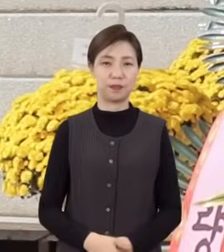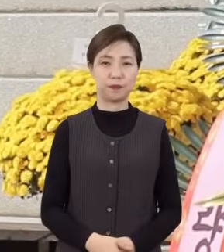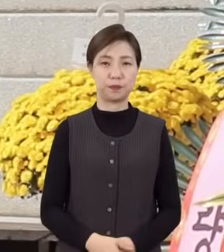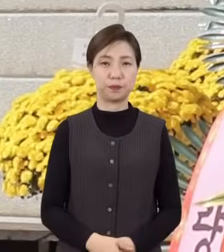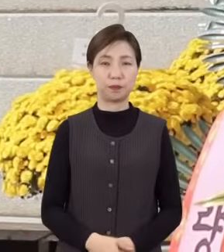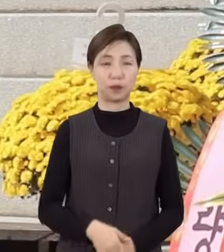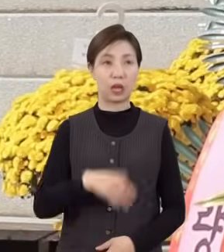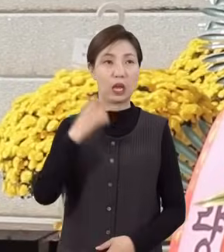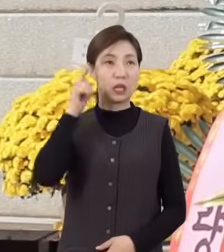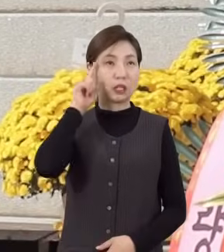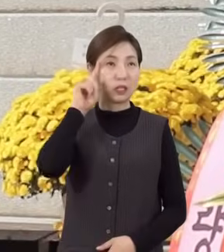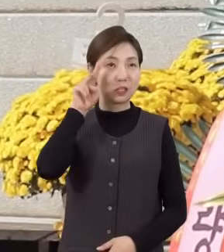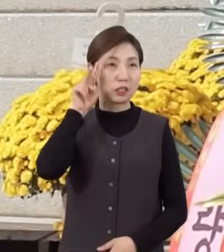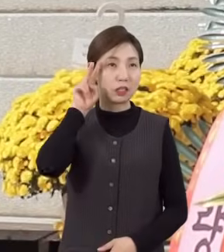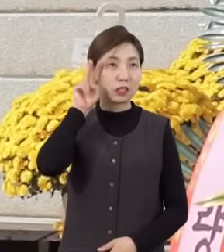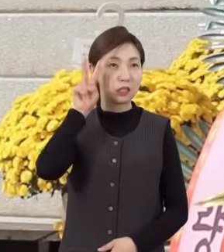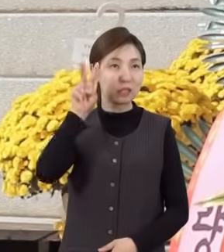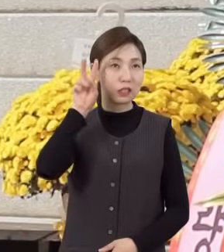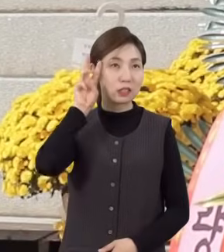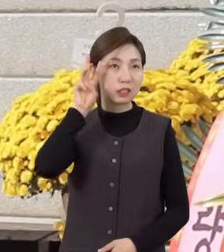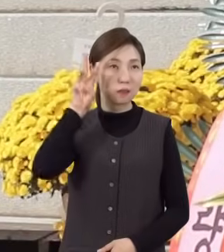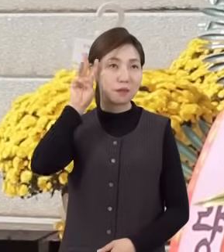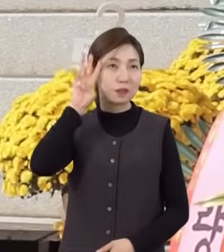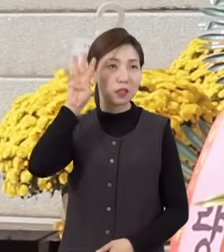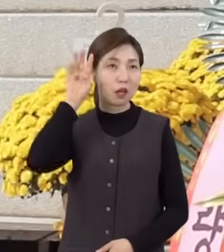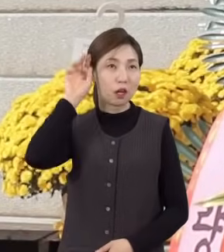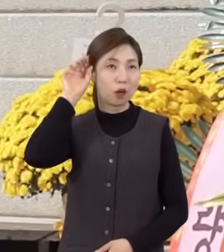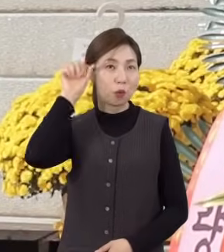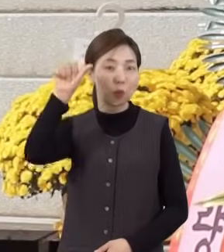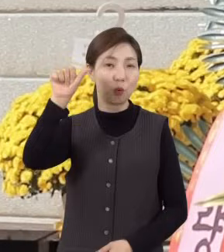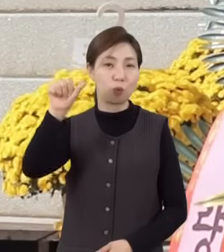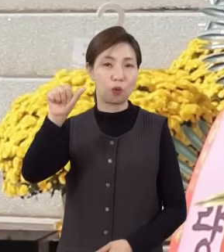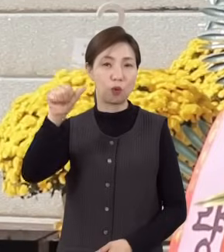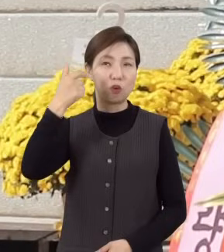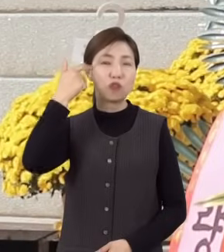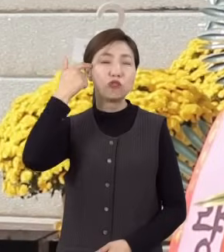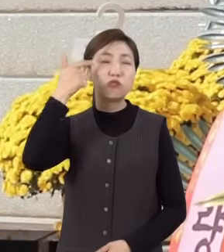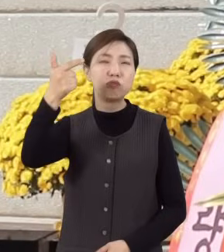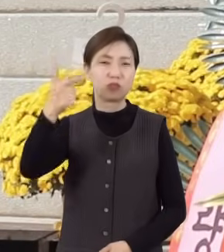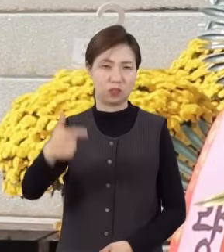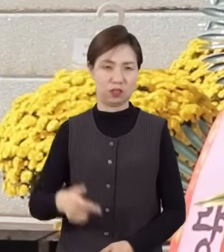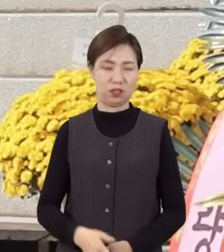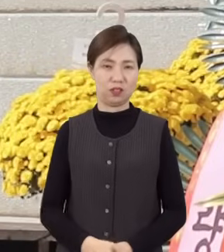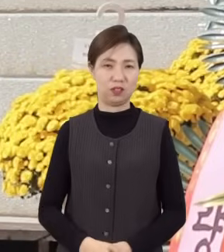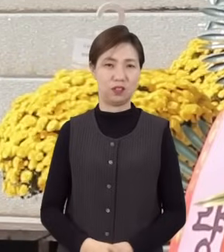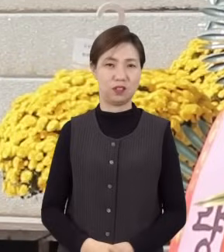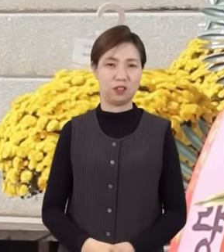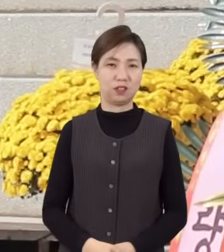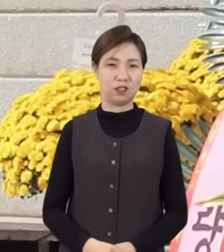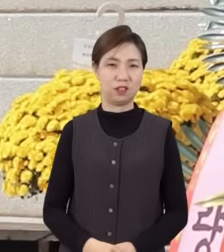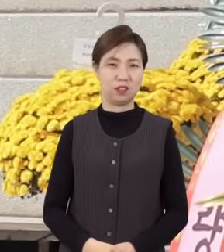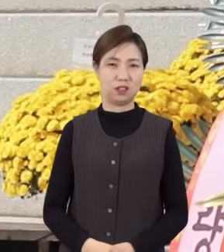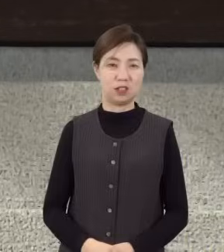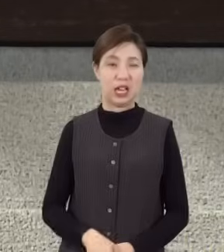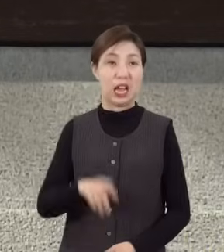그렇게 6일이 지나고 마지막 하루가 남았대. 하루. 겁나 논 거예요. 겁나